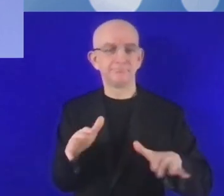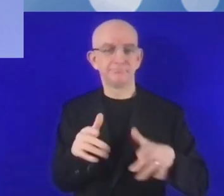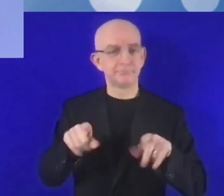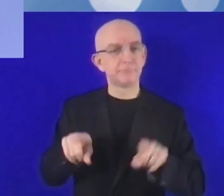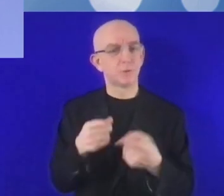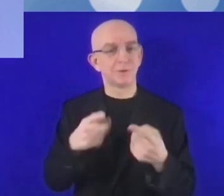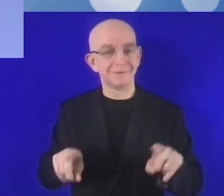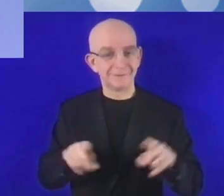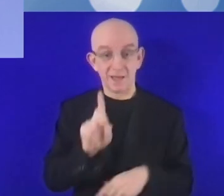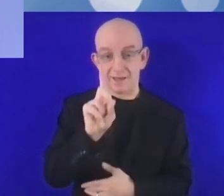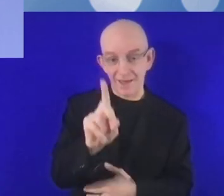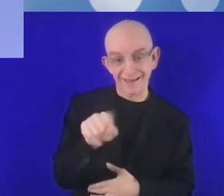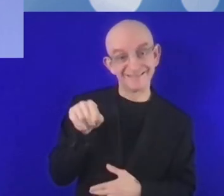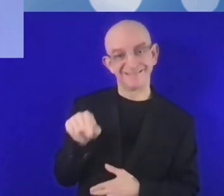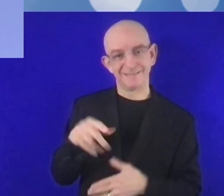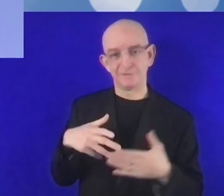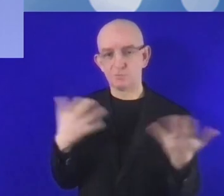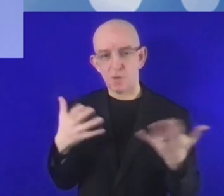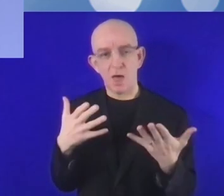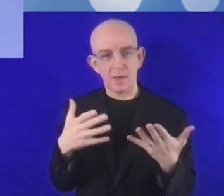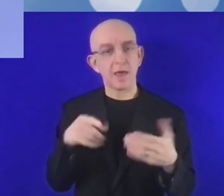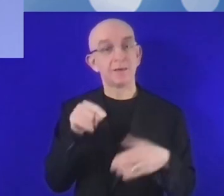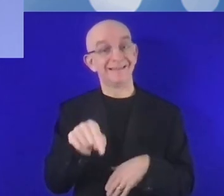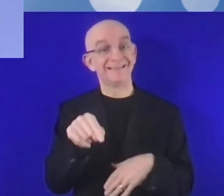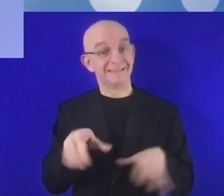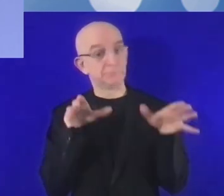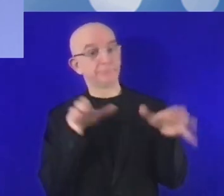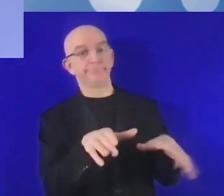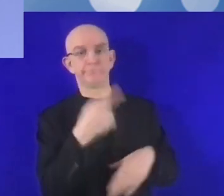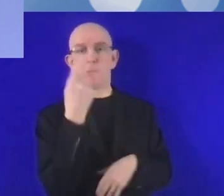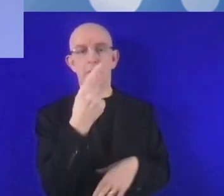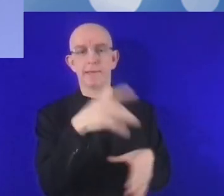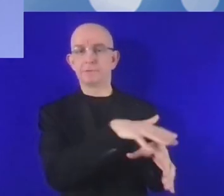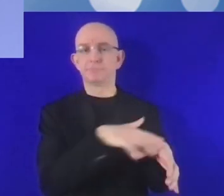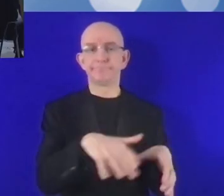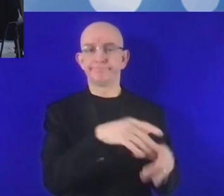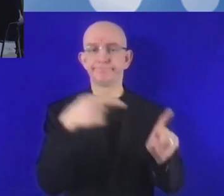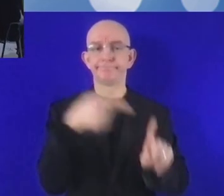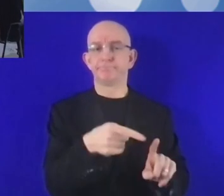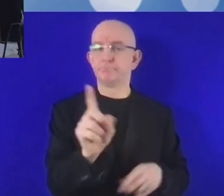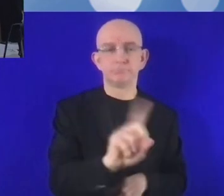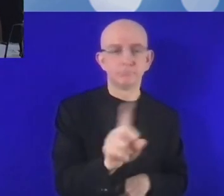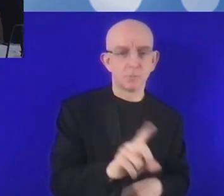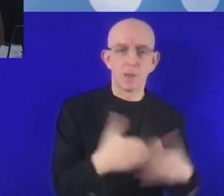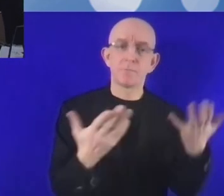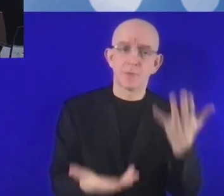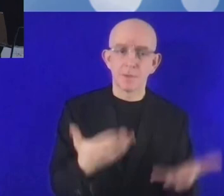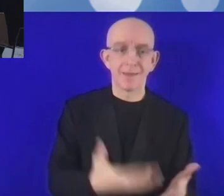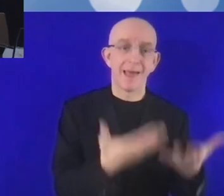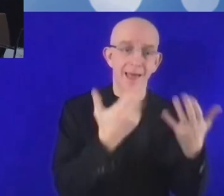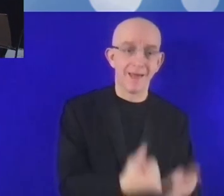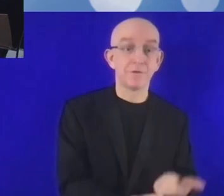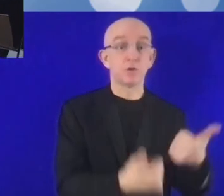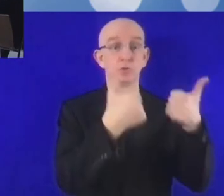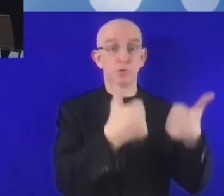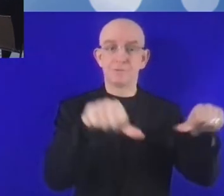一些我们可以有很好的流行音乐员，但是也可以遇到一些比